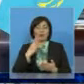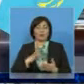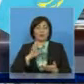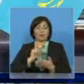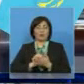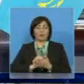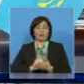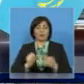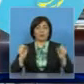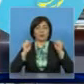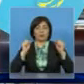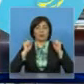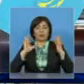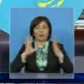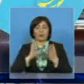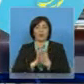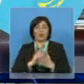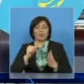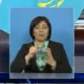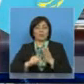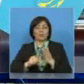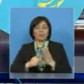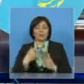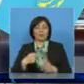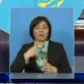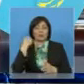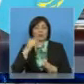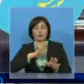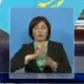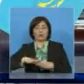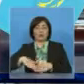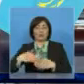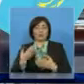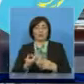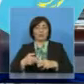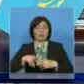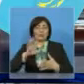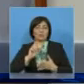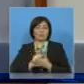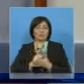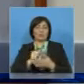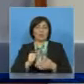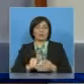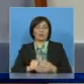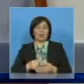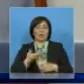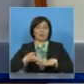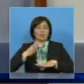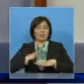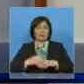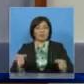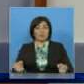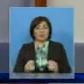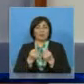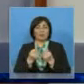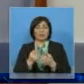занимались спортом. Я вот, мне 61 год пошел, я до сих пор этим занимаюсь. Бег, тяжести, это, я думаю,